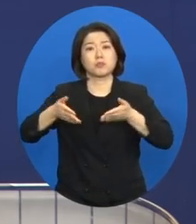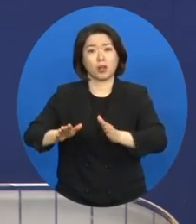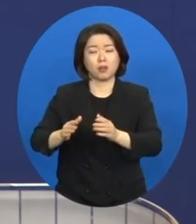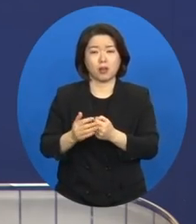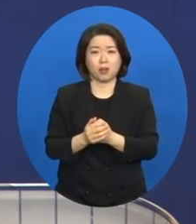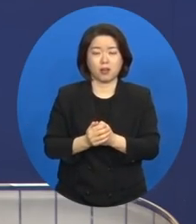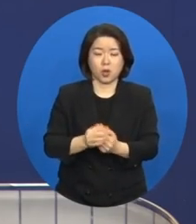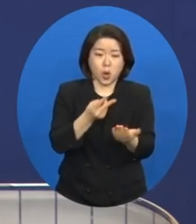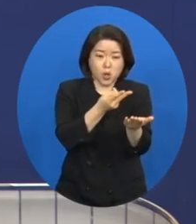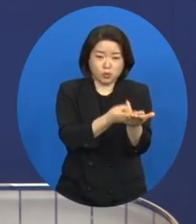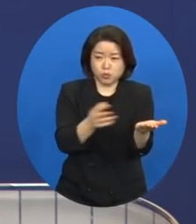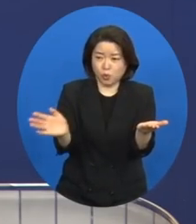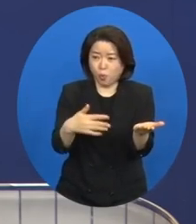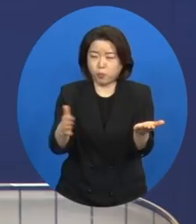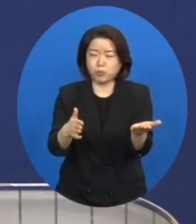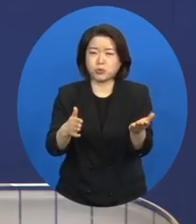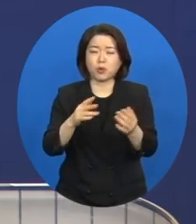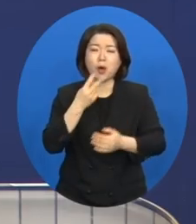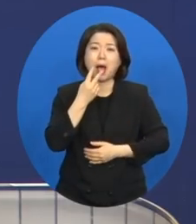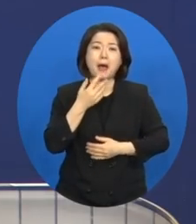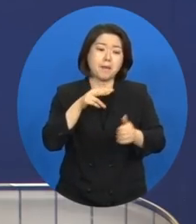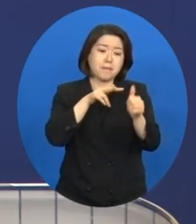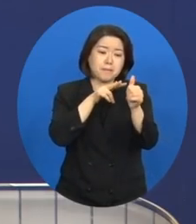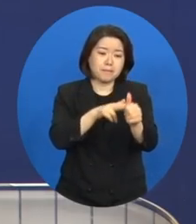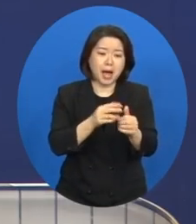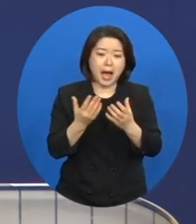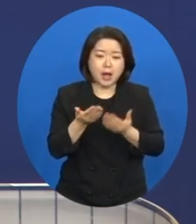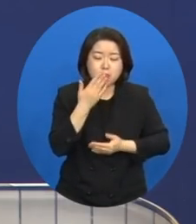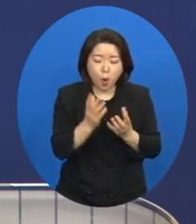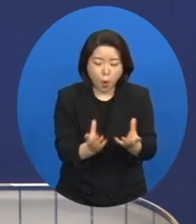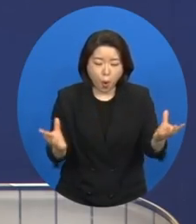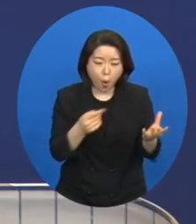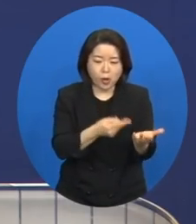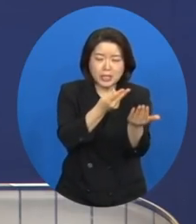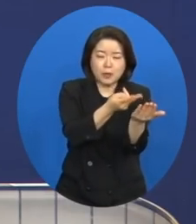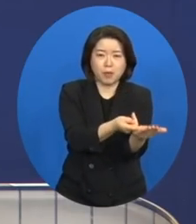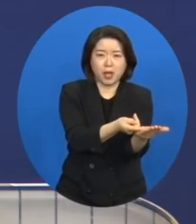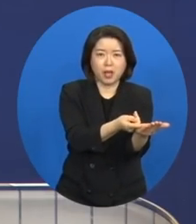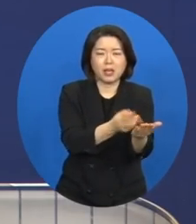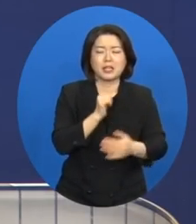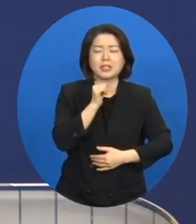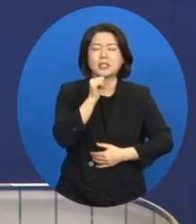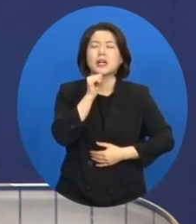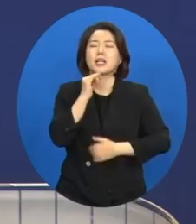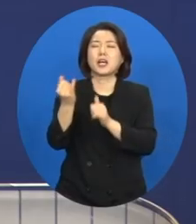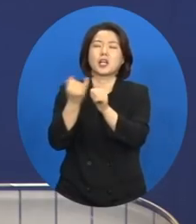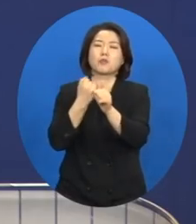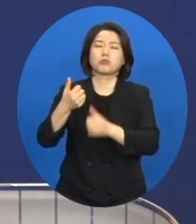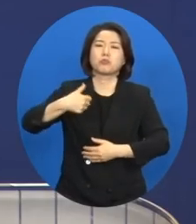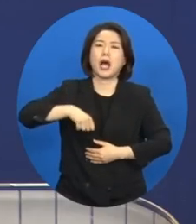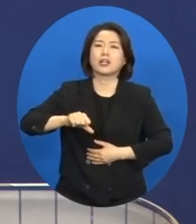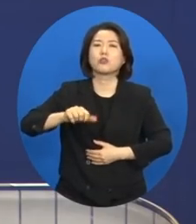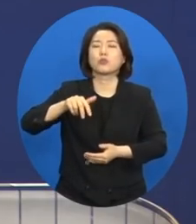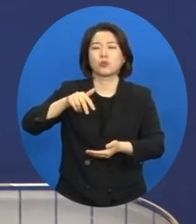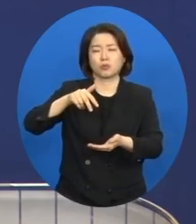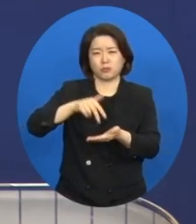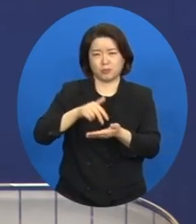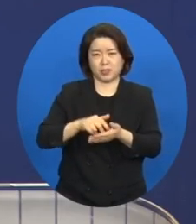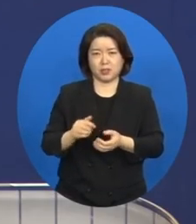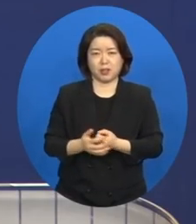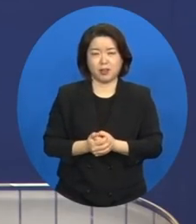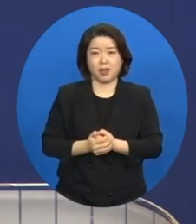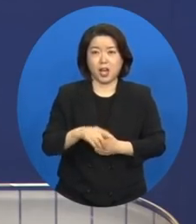없어서 구유에 누이셨습니다. 그분은 가난한 부부의 아들로 태어나셨습니다. 그분은 목수셨습니다.